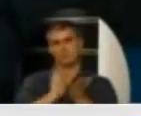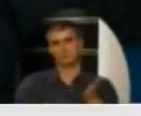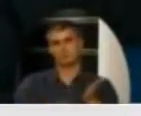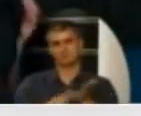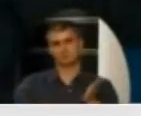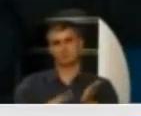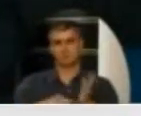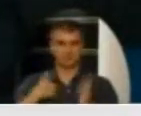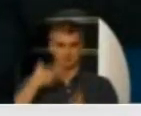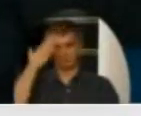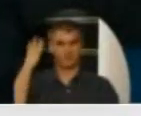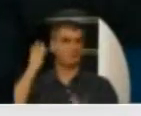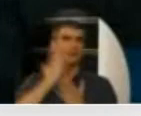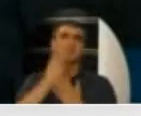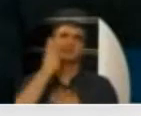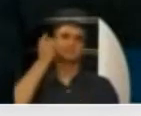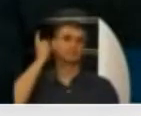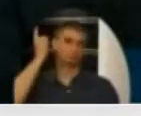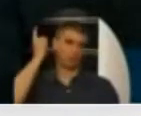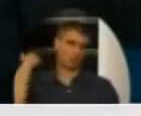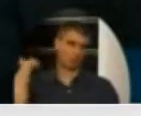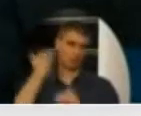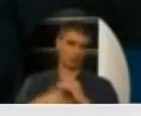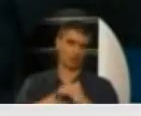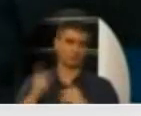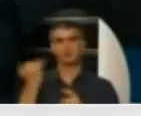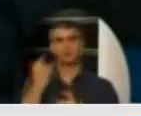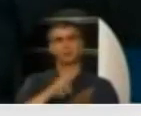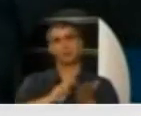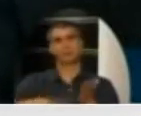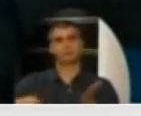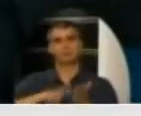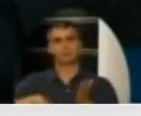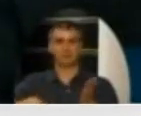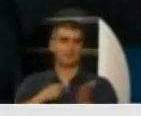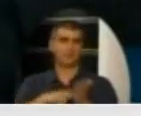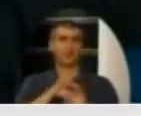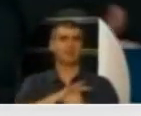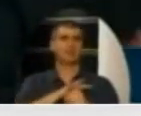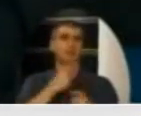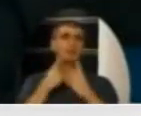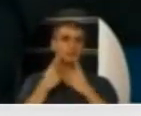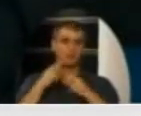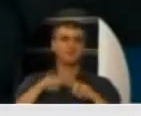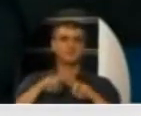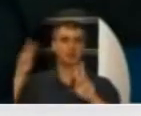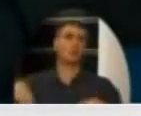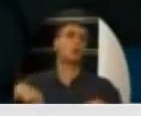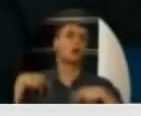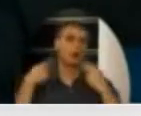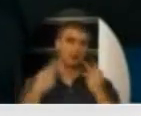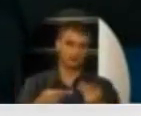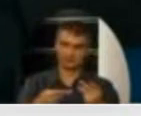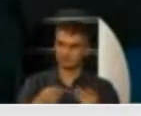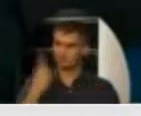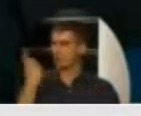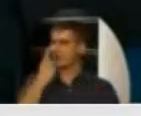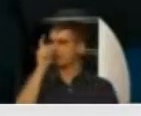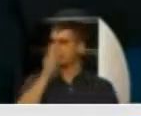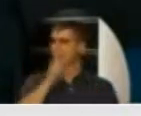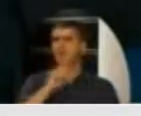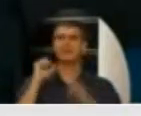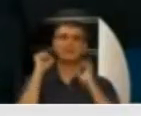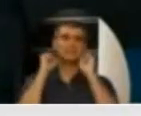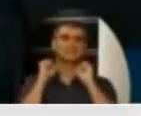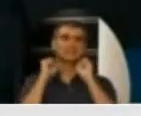את זה בשביל 20 שנה האחרונות, את ההתפטרויות שלו מניהול המסע ומתן, ולאחר מכן הוא חזר. הוא אחד הדמויות הכי